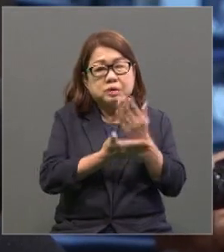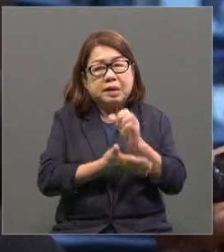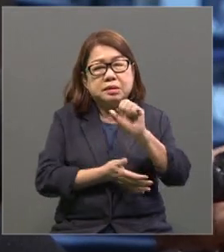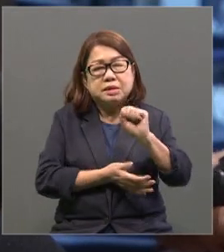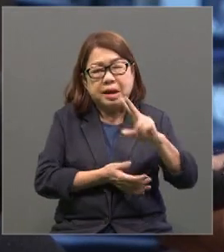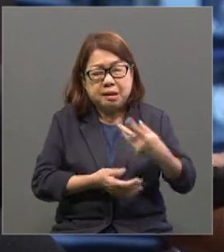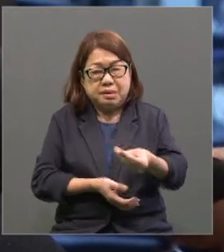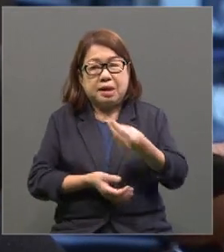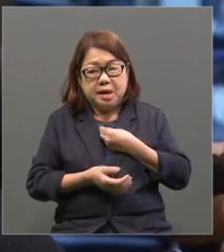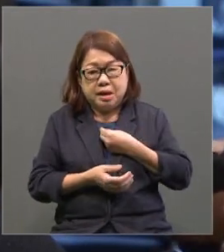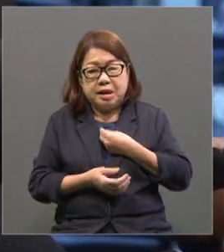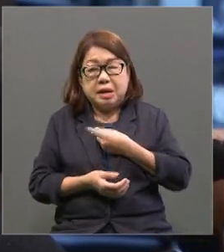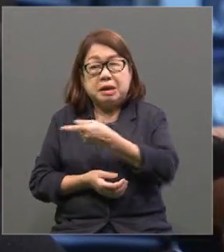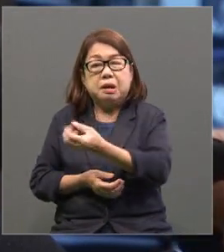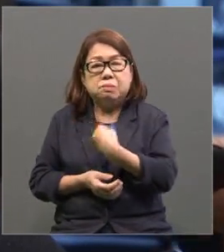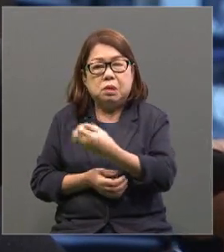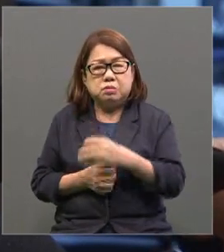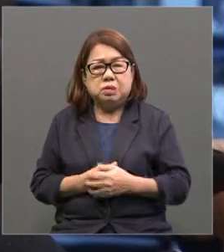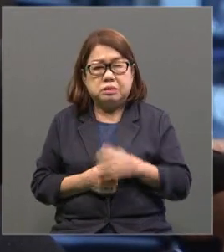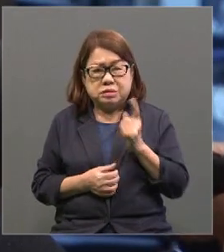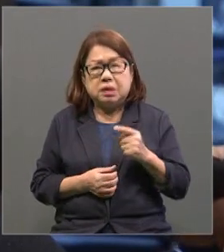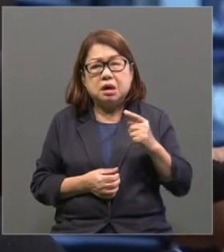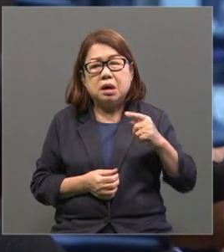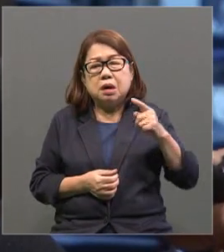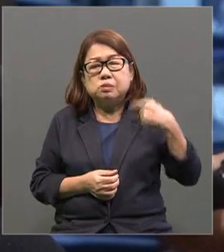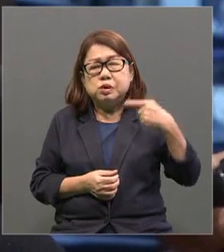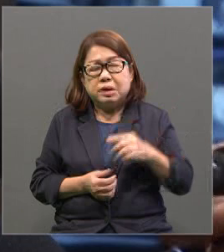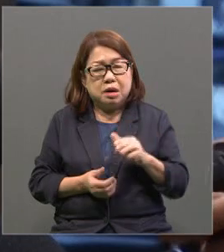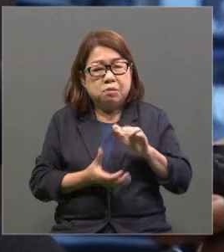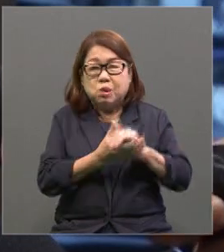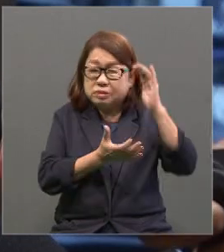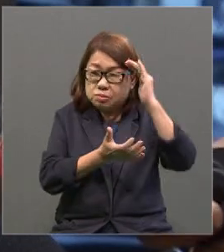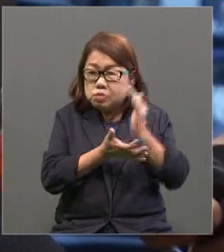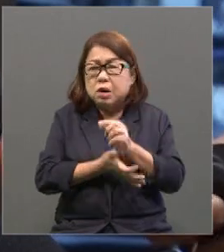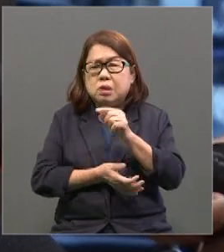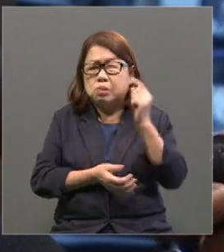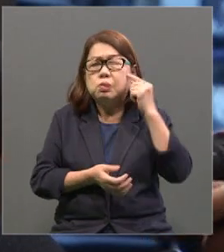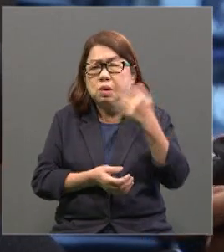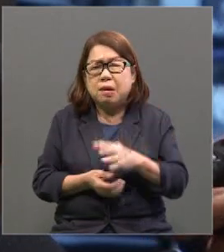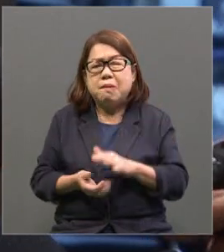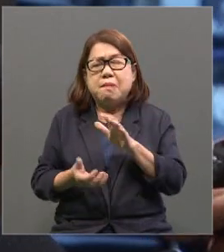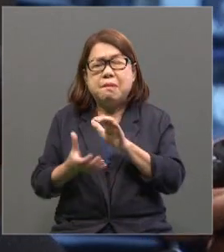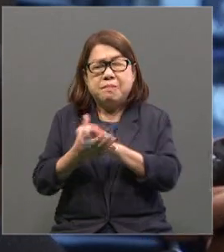างนะครับคือพูดง่ายว่าตัวภรรยาเขาชอบเล่นนะครับนะแต่สามีก็รู้ไม่หมดนะครับ